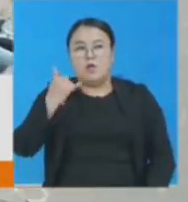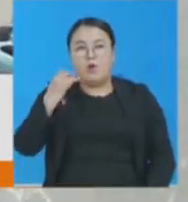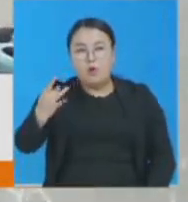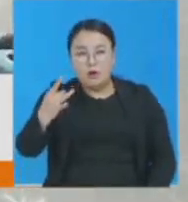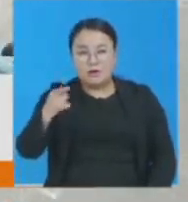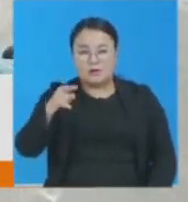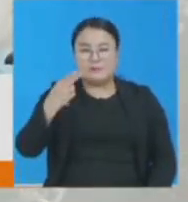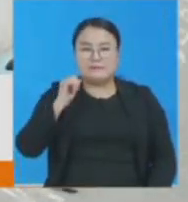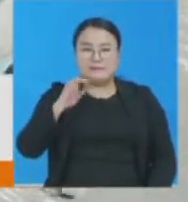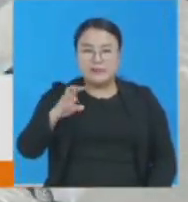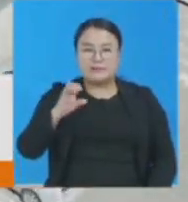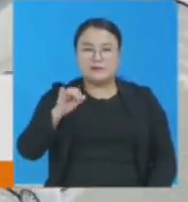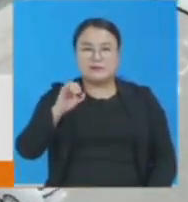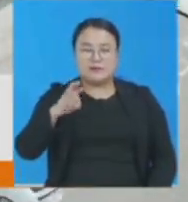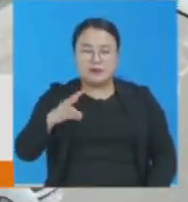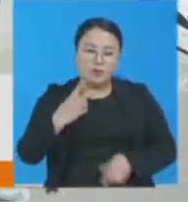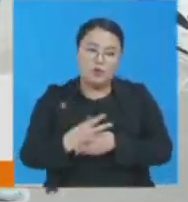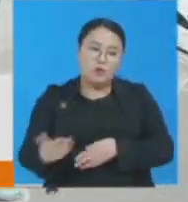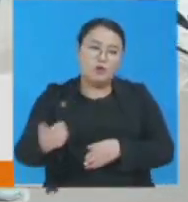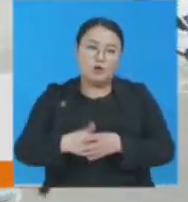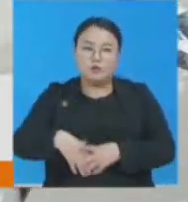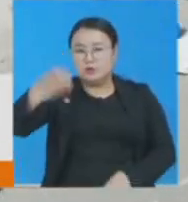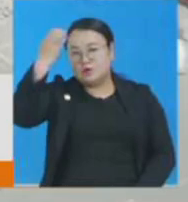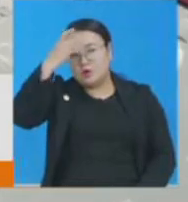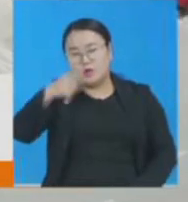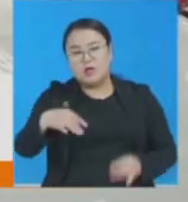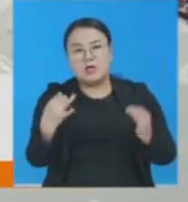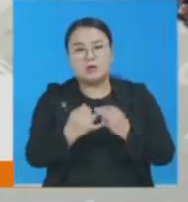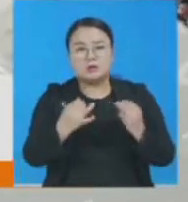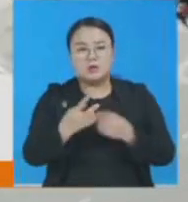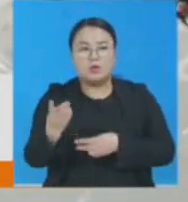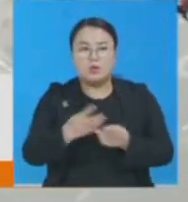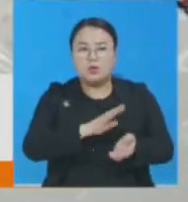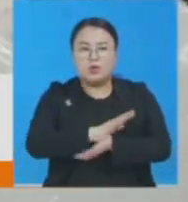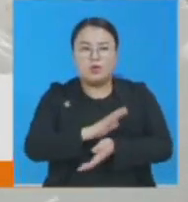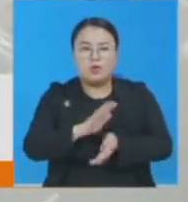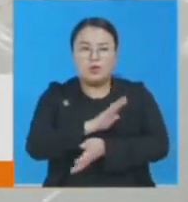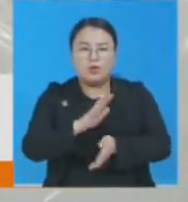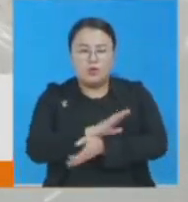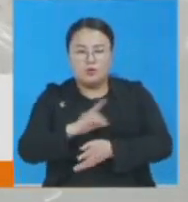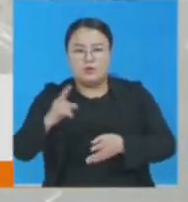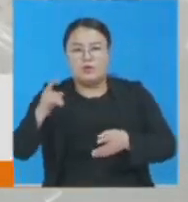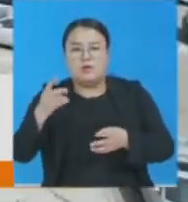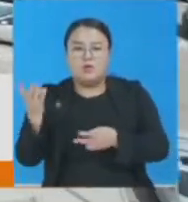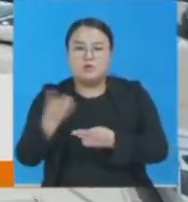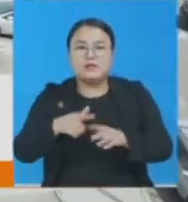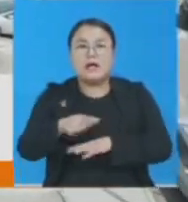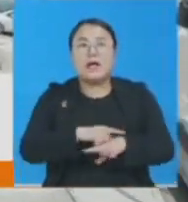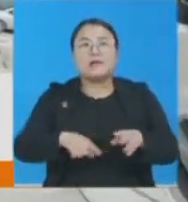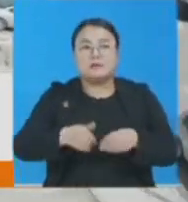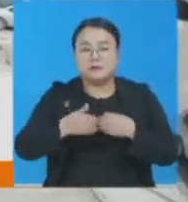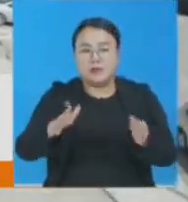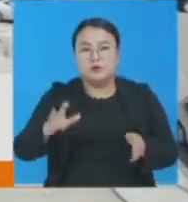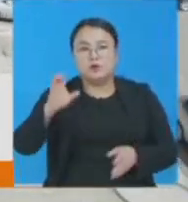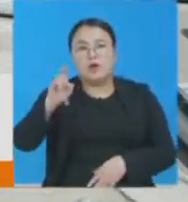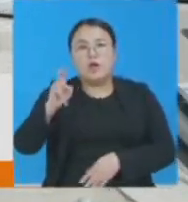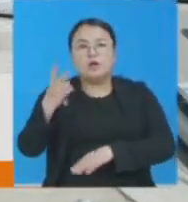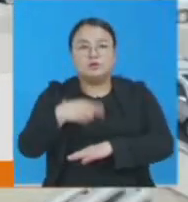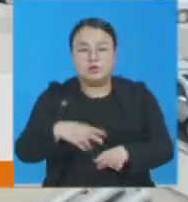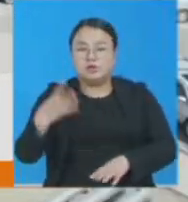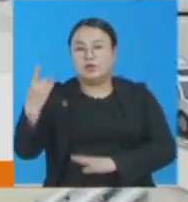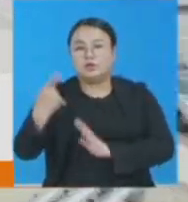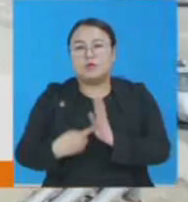дан системийг хуульчилсны үндсэндээр төрийн цахим үйлчилгээний хурдан цэгүүдийг байгуулж байна. Сонгон архын дүүргийн анхны хурдан цэгийг 4-р